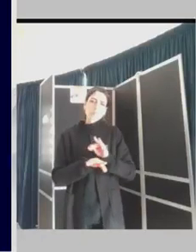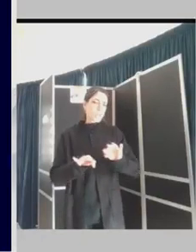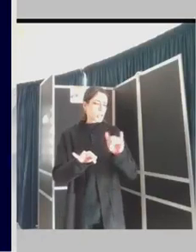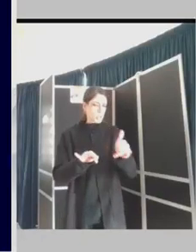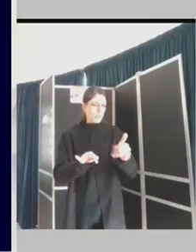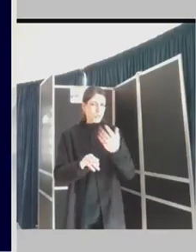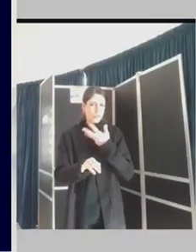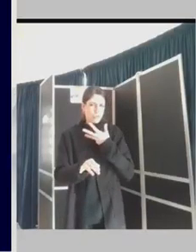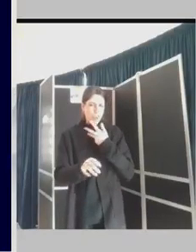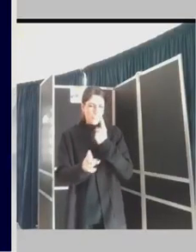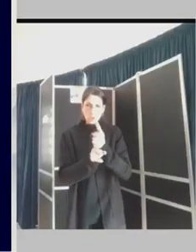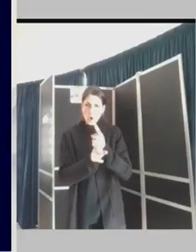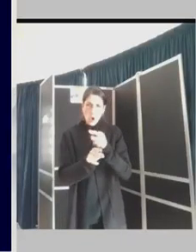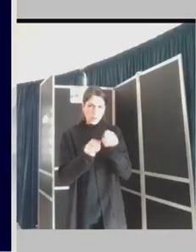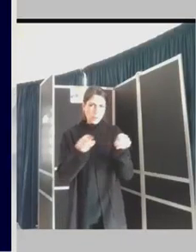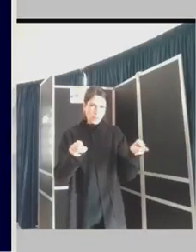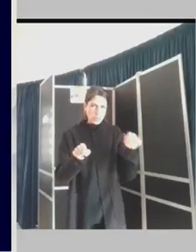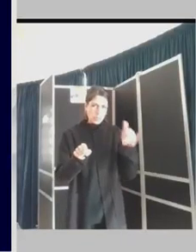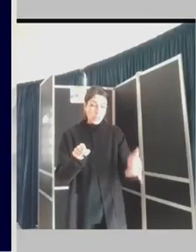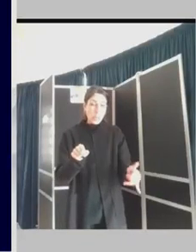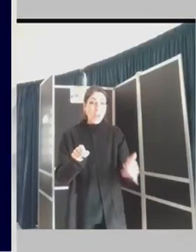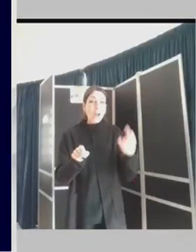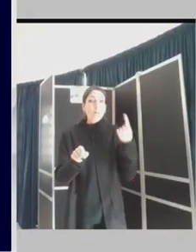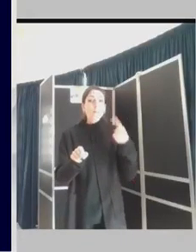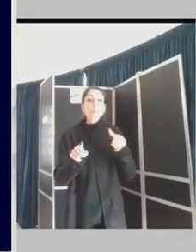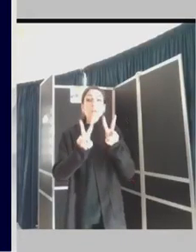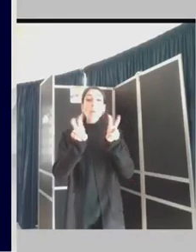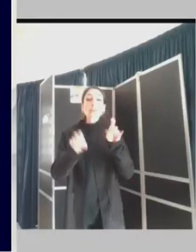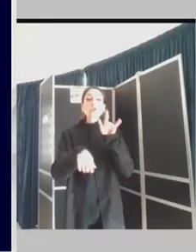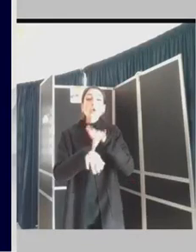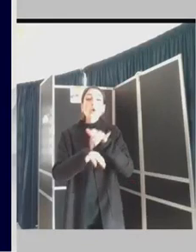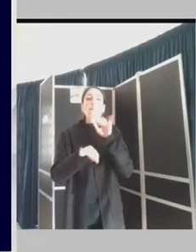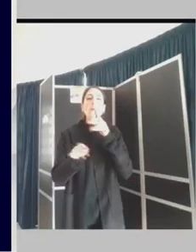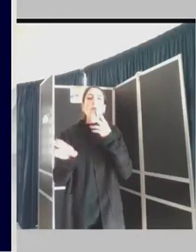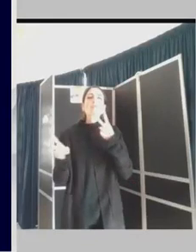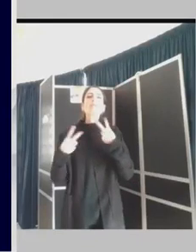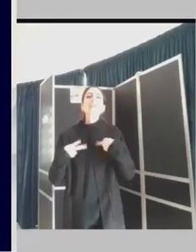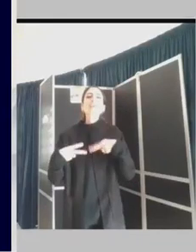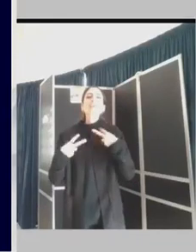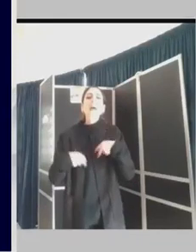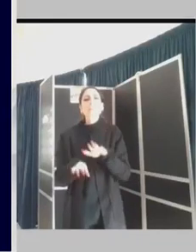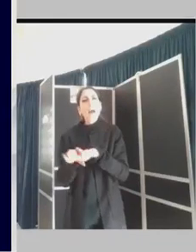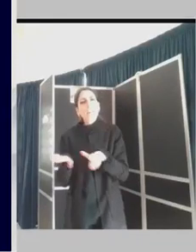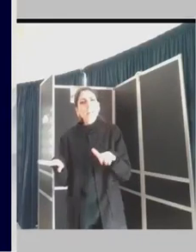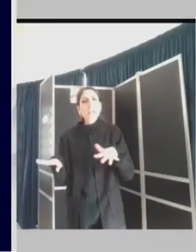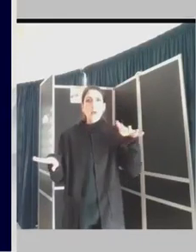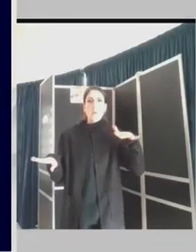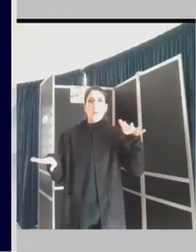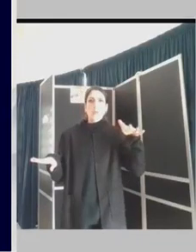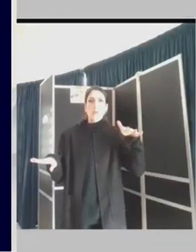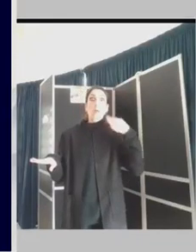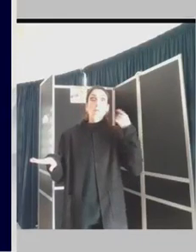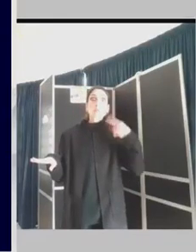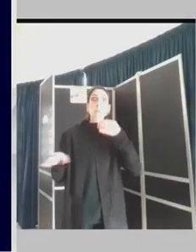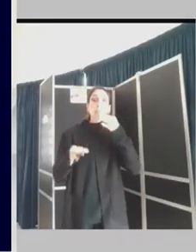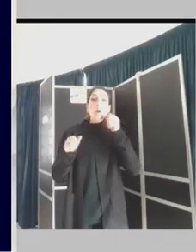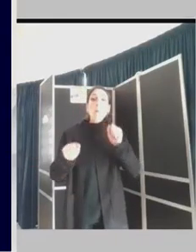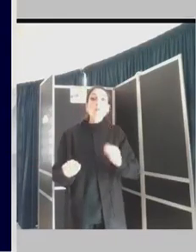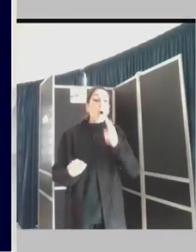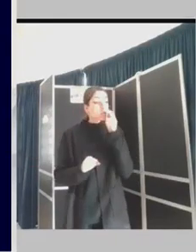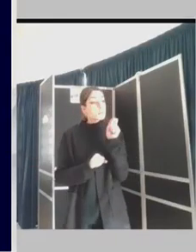la sopravvivenza di bambini e adulti, e li metto in quest'ordine, quindi non si può traccheggiare. Ecco,